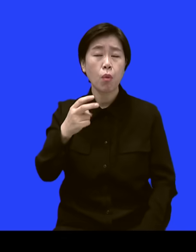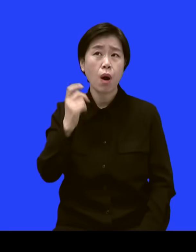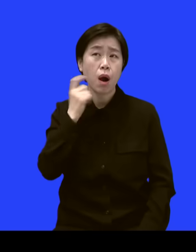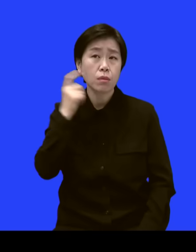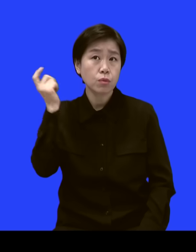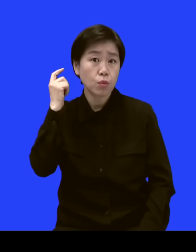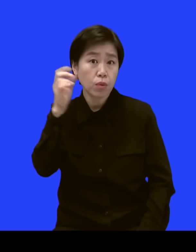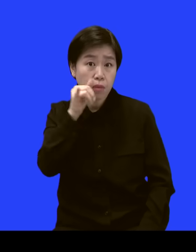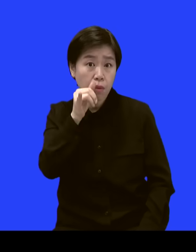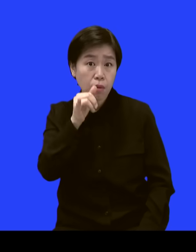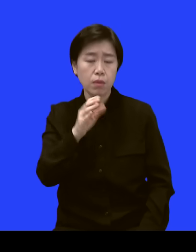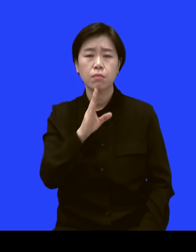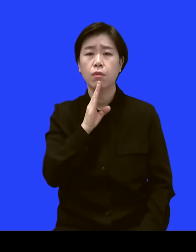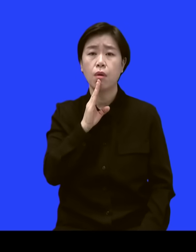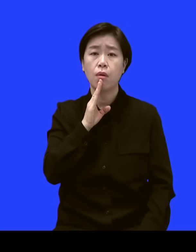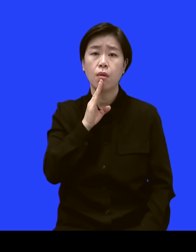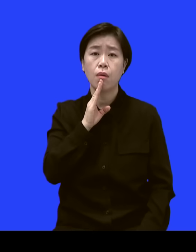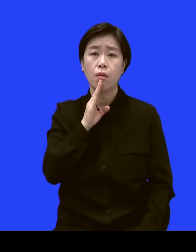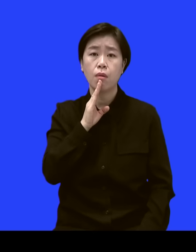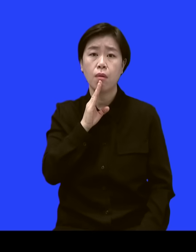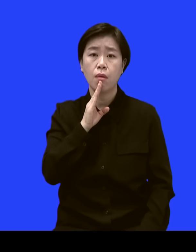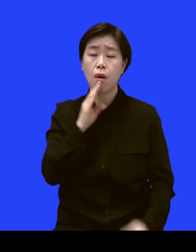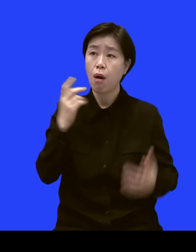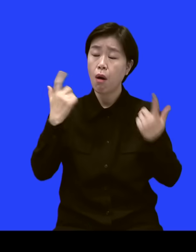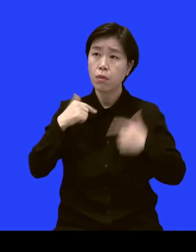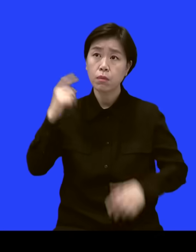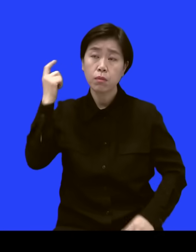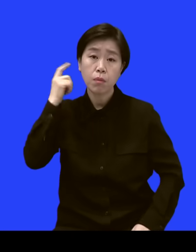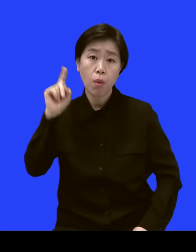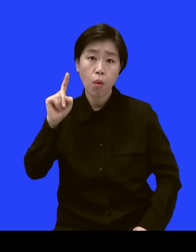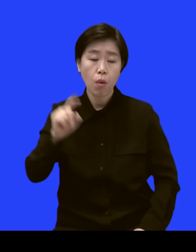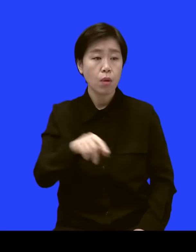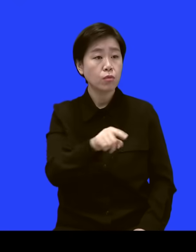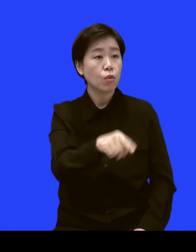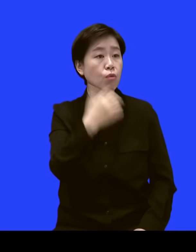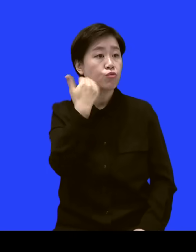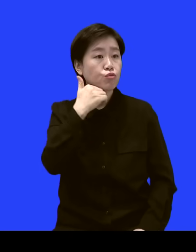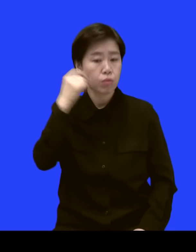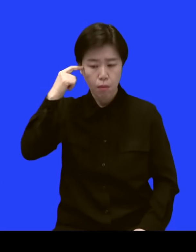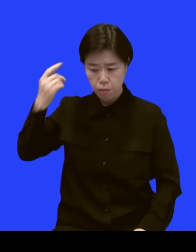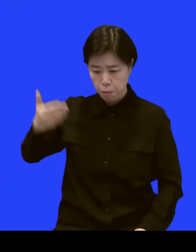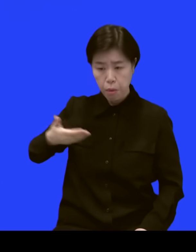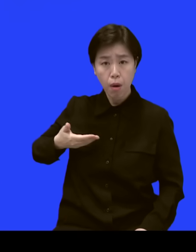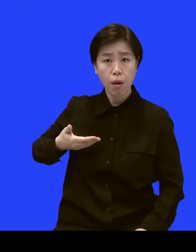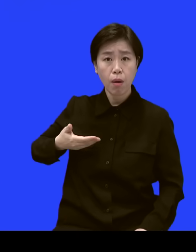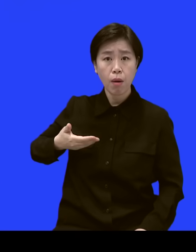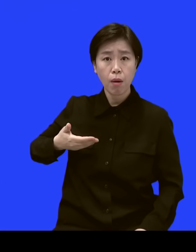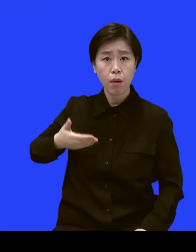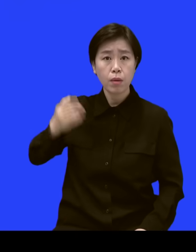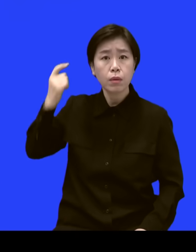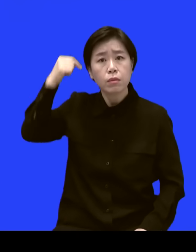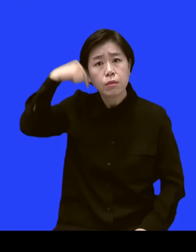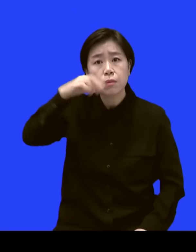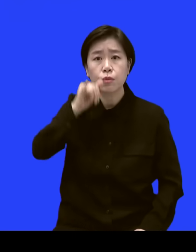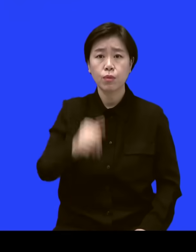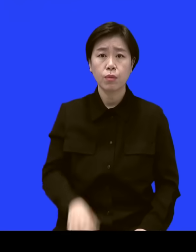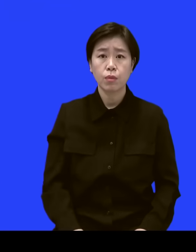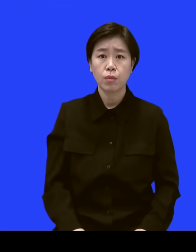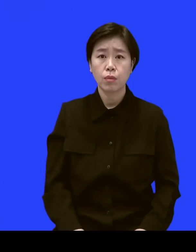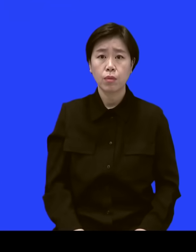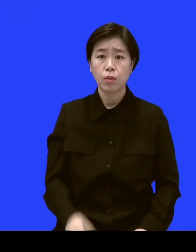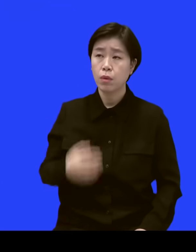너 누구야? 근데 이제 사실 그거랑 대답하기 시작하면 진짜 가는 거지